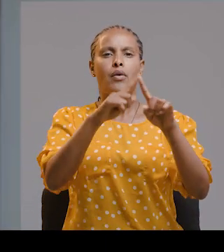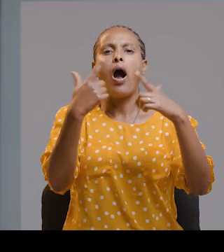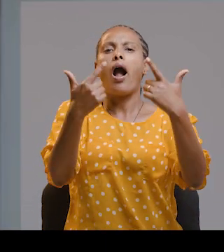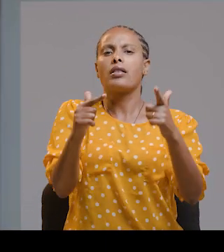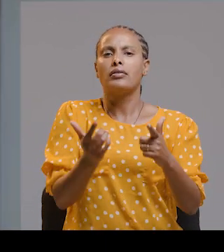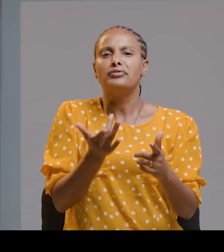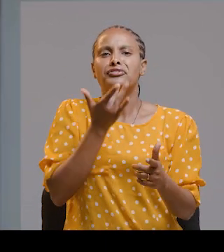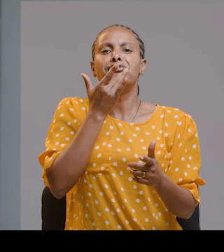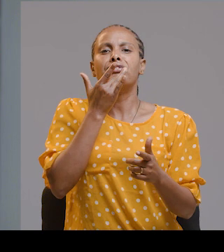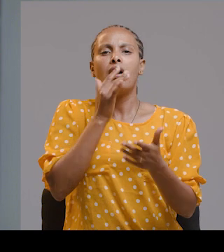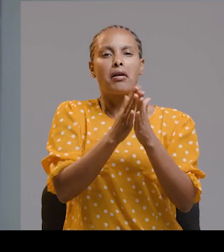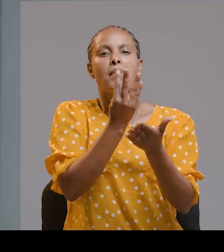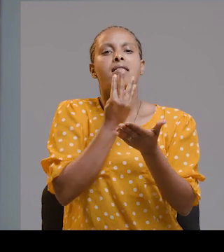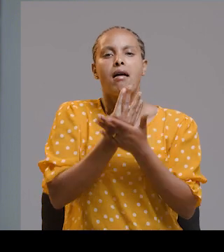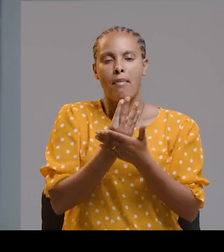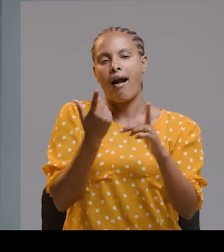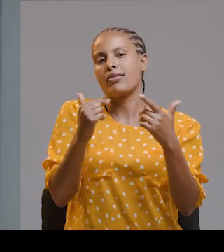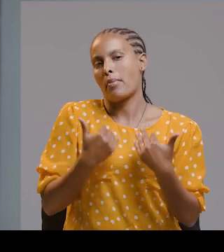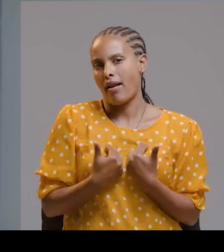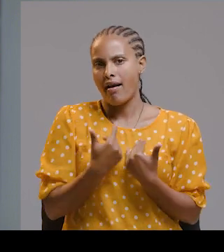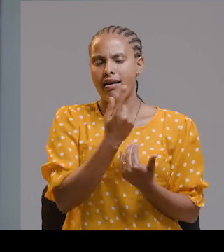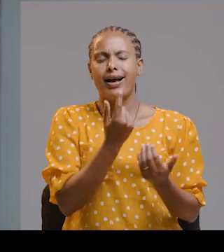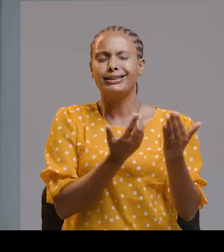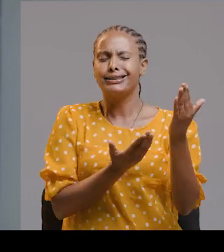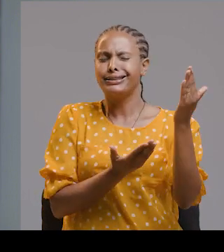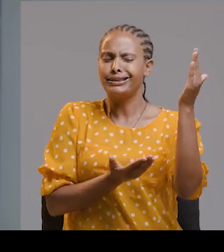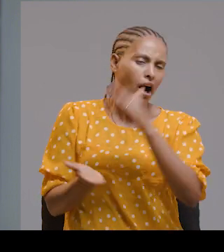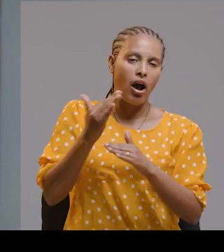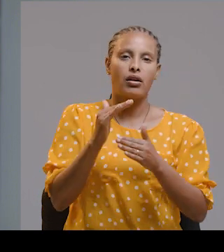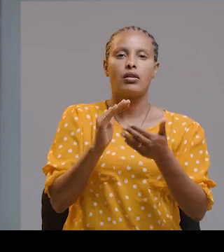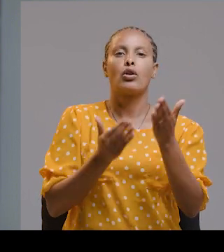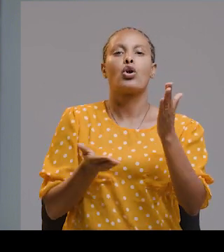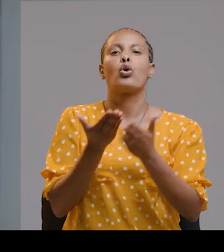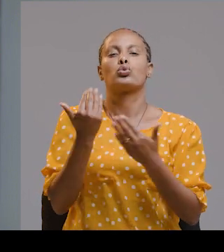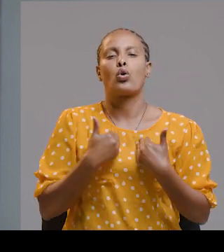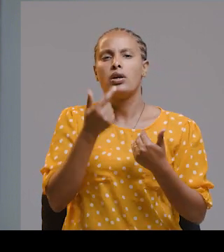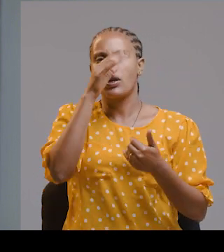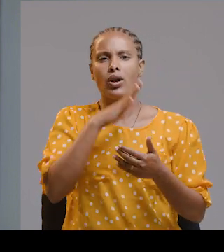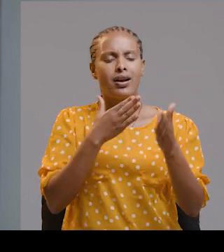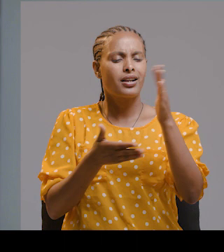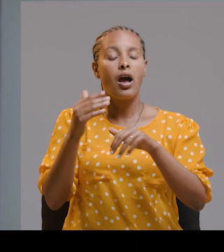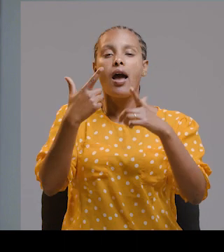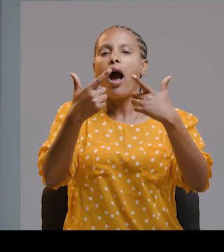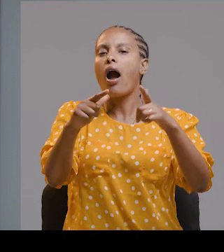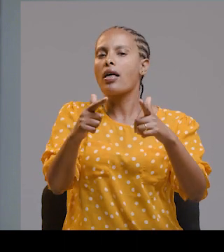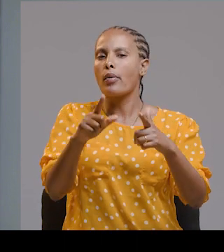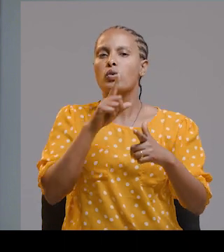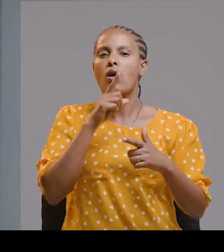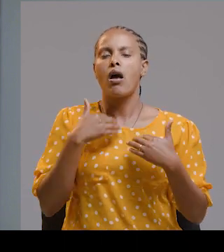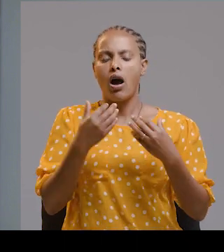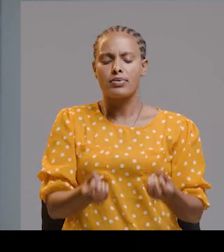منجوش دگمو اندانگزی ملکامی هنالو اندانگزی دمو آشچگاری هنالو سوچ اشکاری هنوز گت منیو چنین